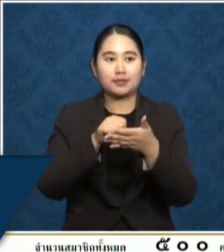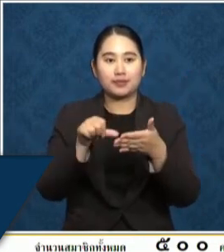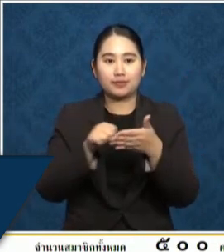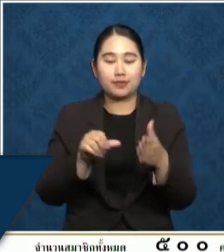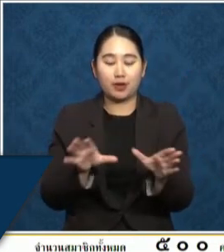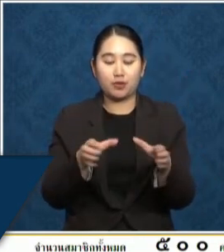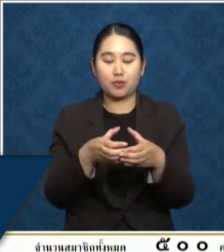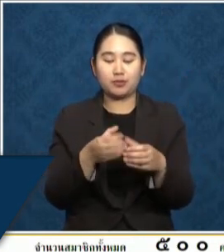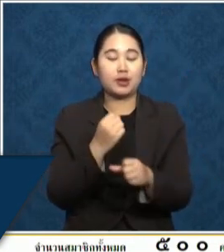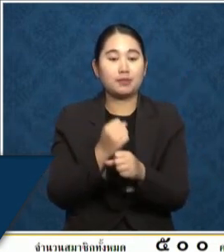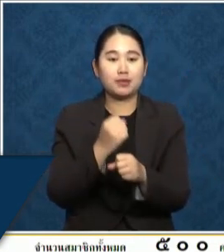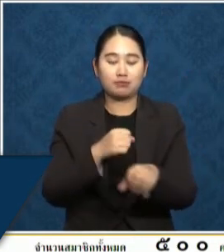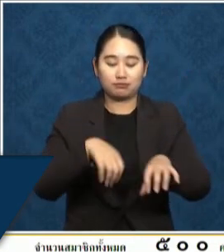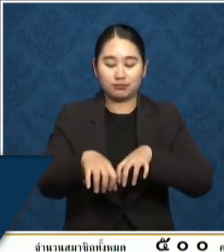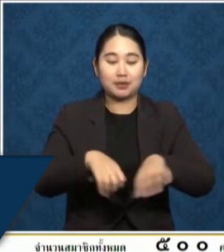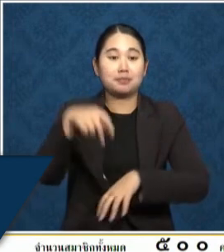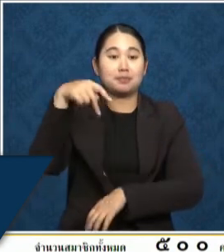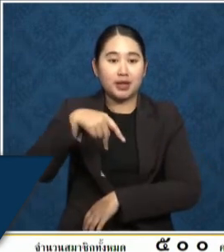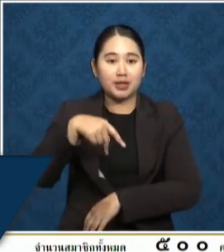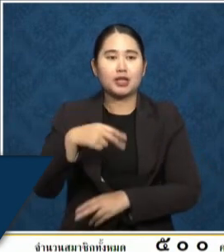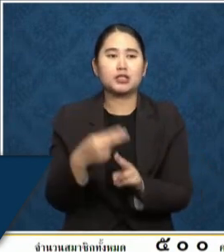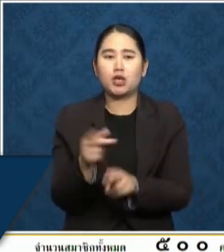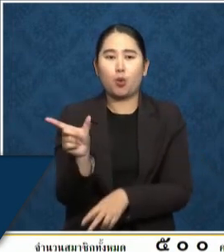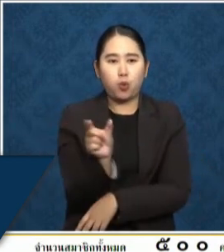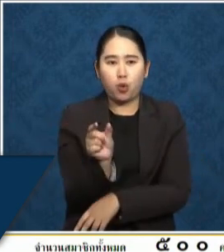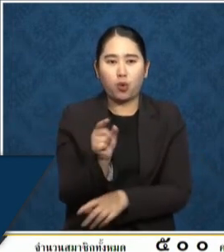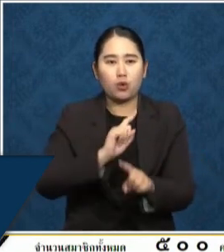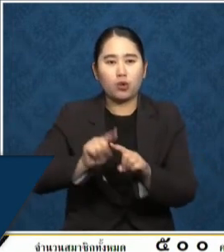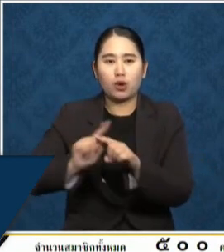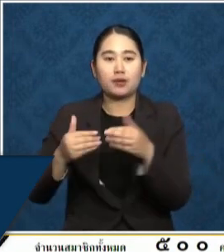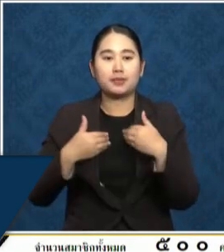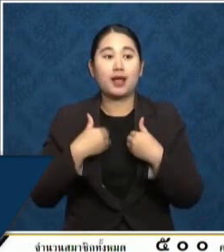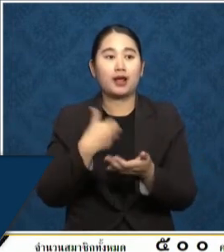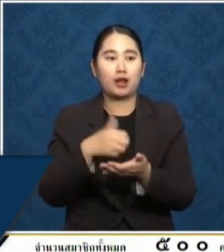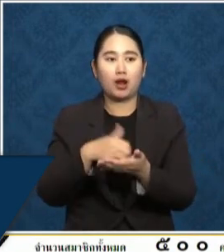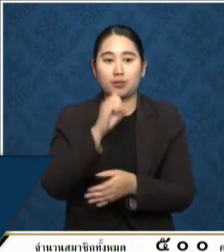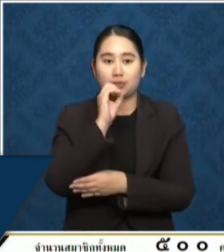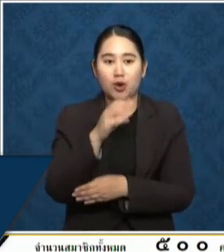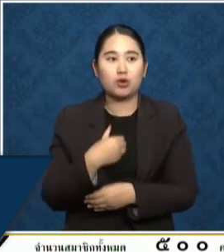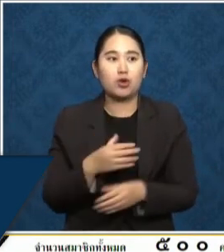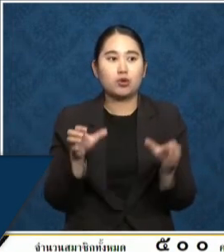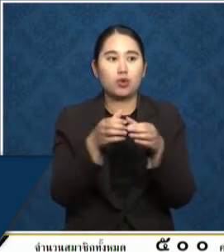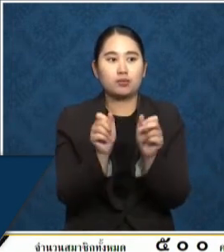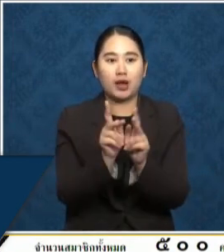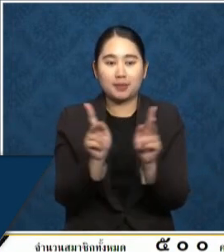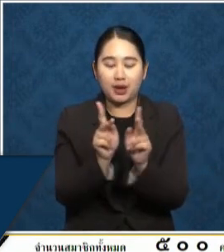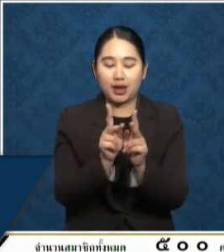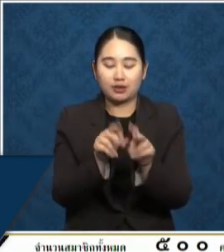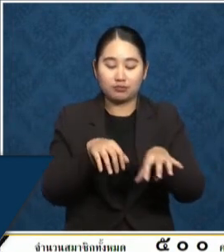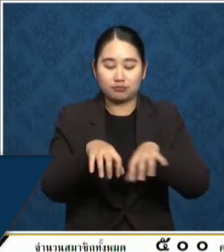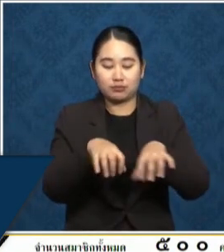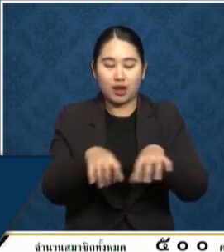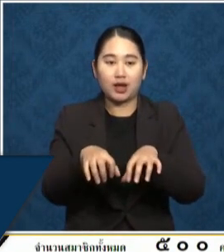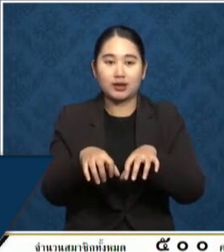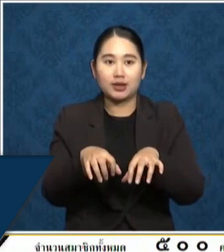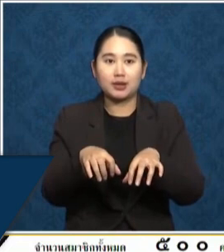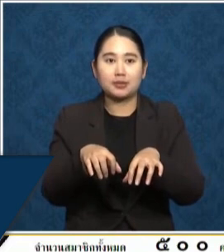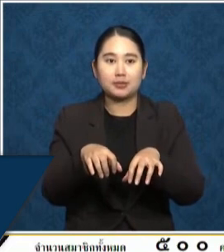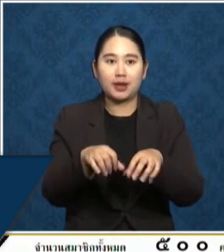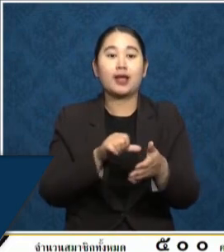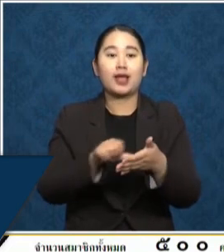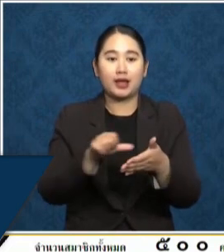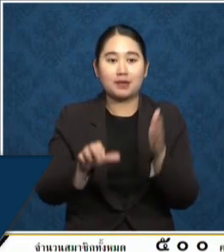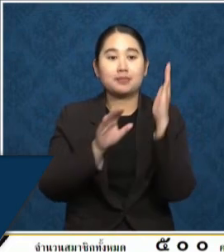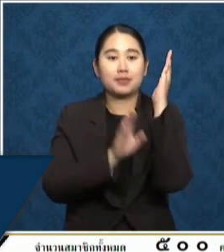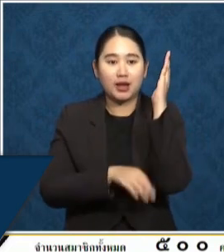มีการจัตั้งกลก Scheduleชื่ยอเยอะนะครับอัแรกเรียกวา คณะกรมการเตรียมการแ้ปัหาจัหวชายดัน